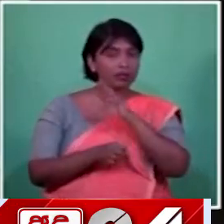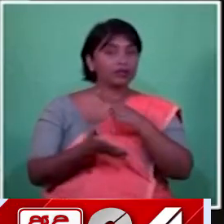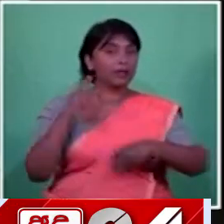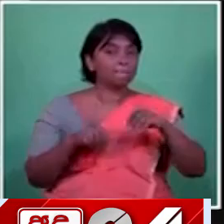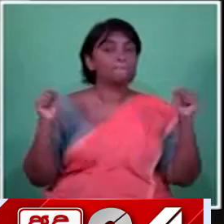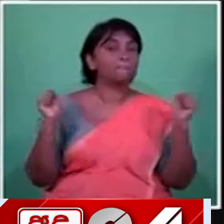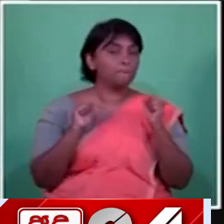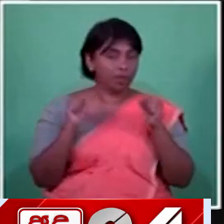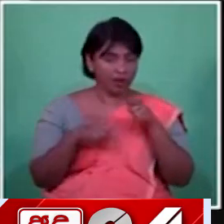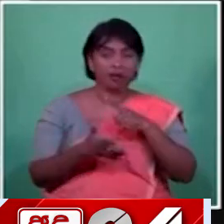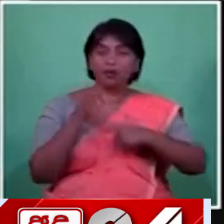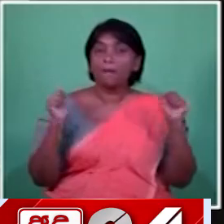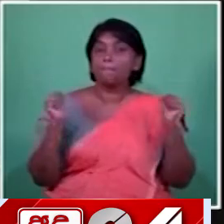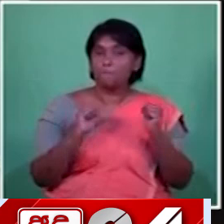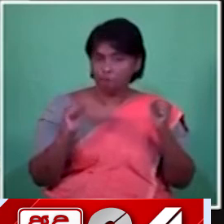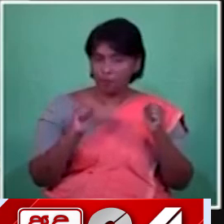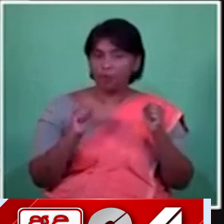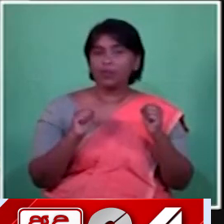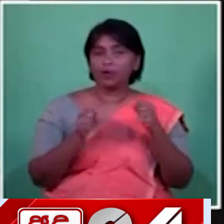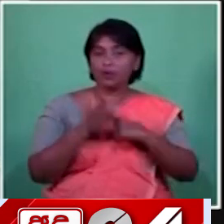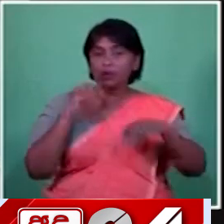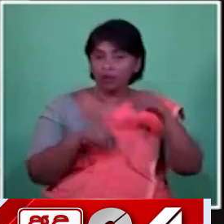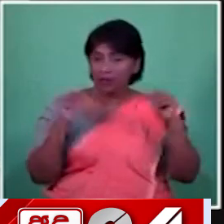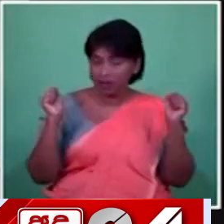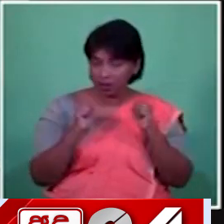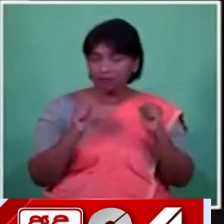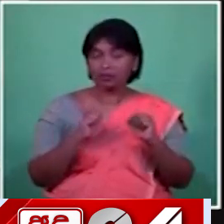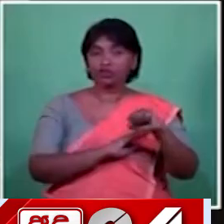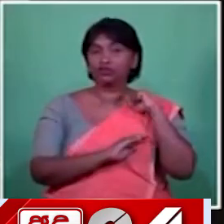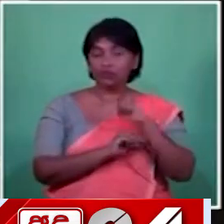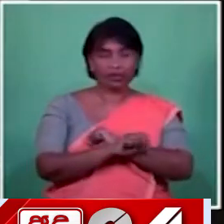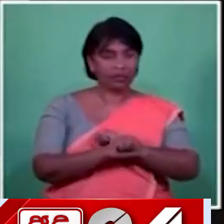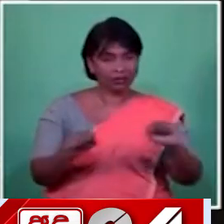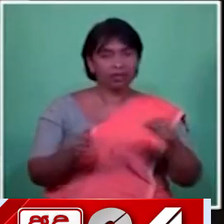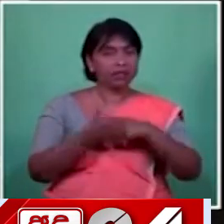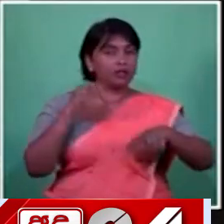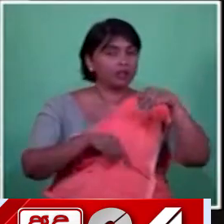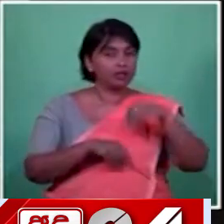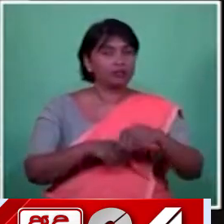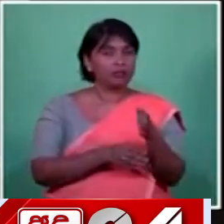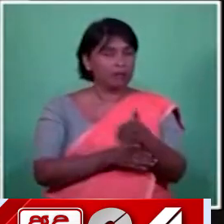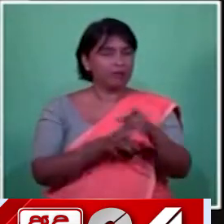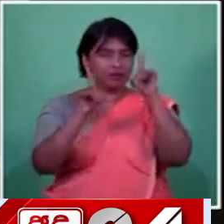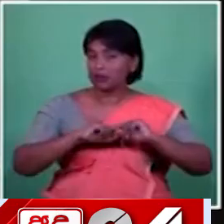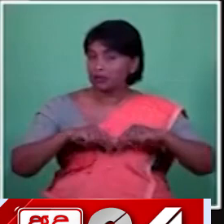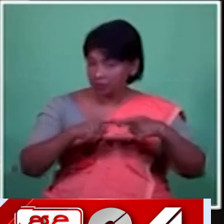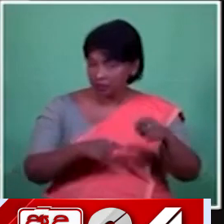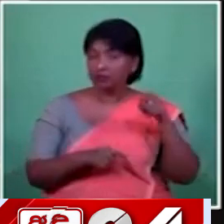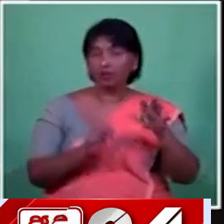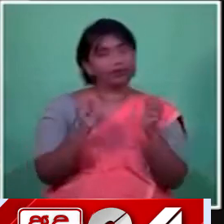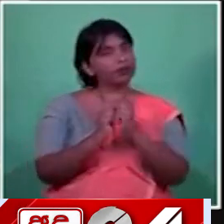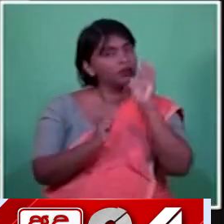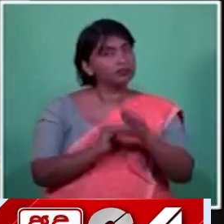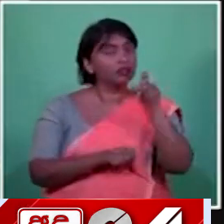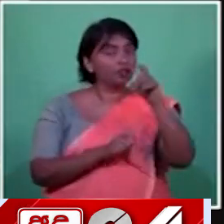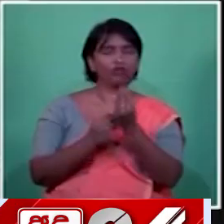මැතිවරණ බීතිකාව. මැතිවරණ වලට බයයි. මැතිවරණට බය පසේරකාවක් නැති දේශපාලන නිවටේ කොට්ටාසයක් ඉන්නේ. කටයුතු කරපු